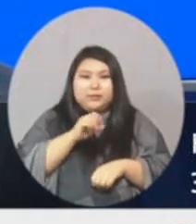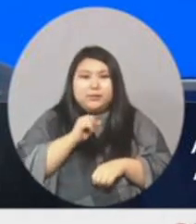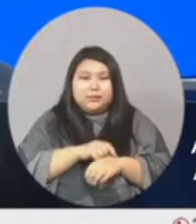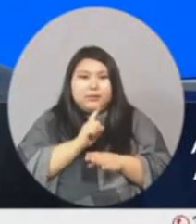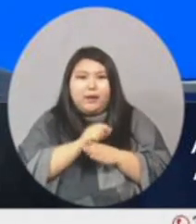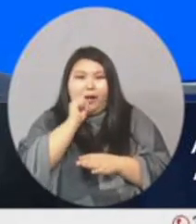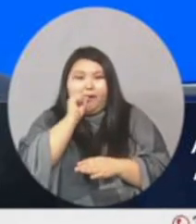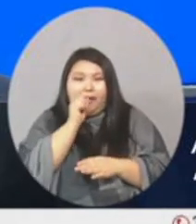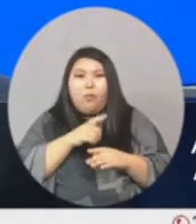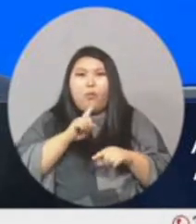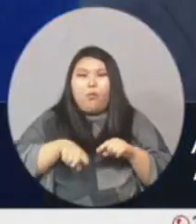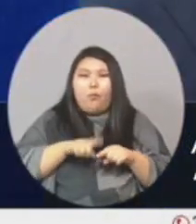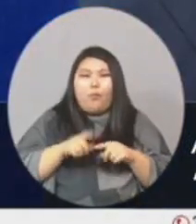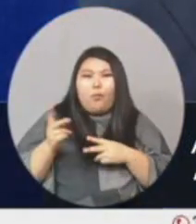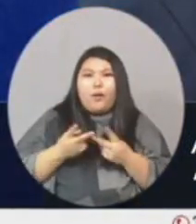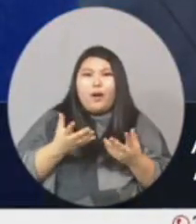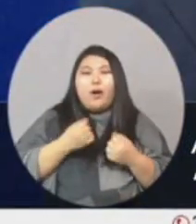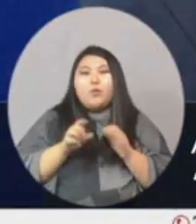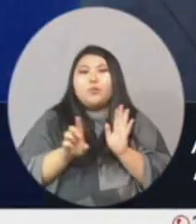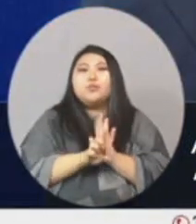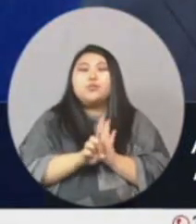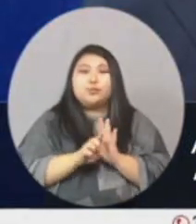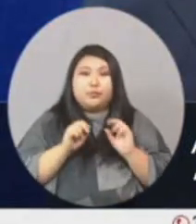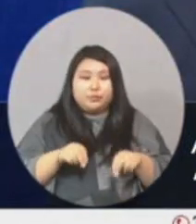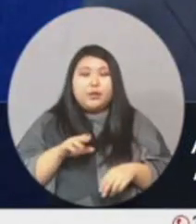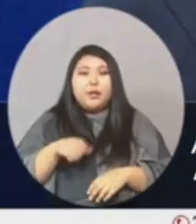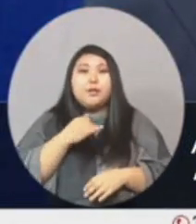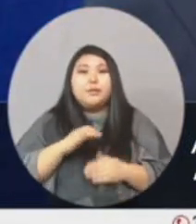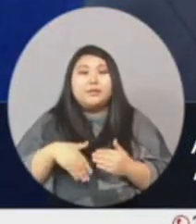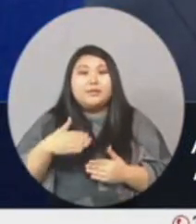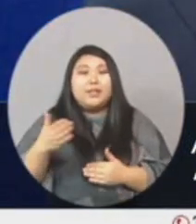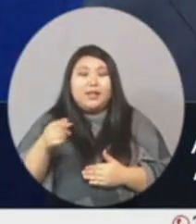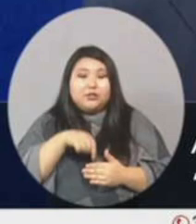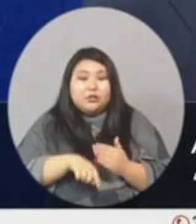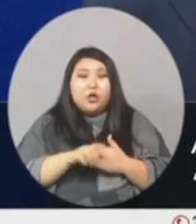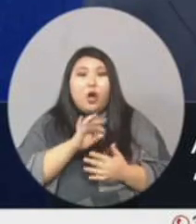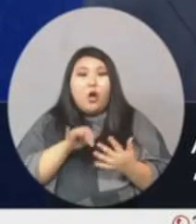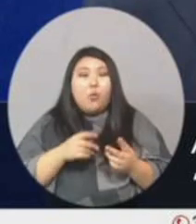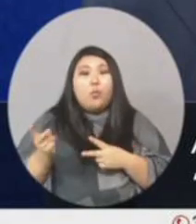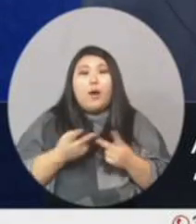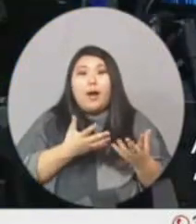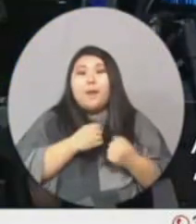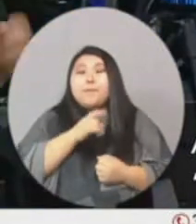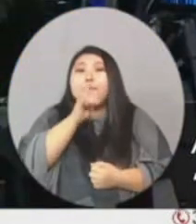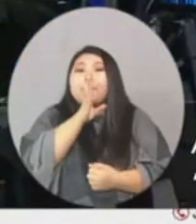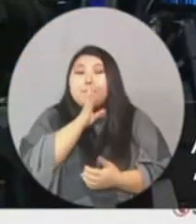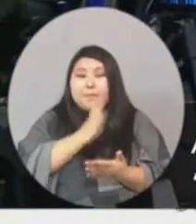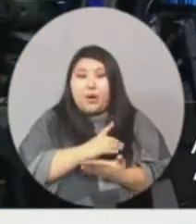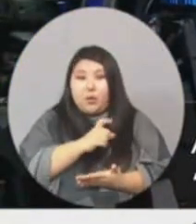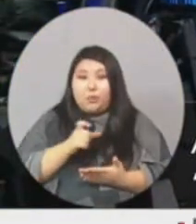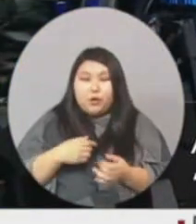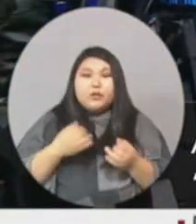хурдан шуурхай үйлчлэгээ авах боломжтой болсон байна. Иймд цаашид энэ төрлийн үйлчлэгээ авахар зэхэж